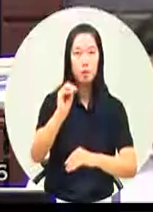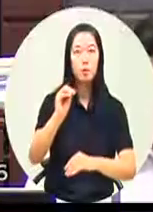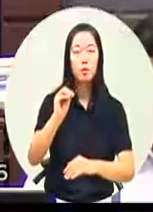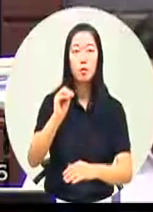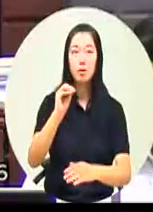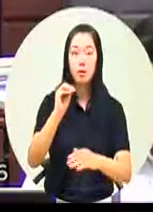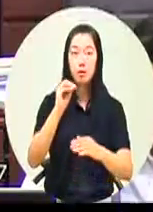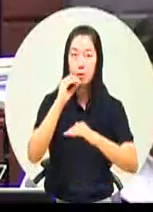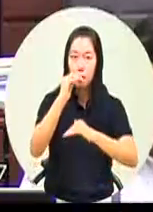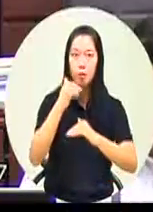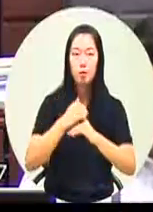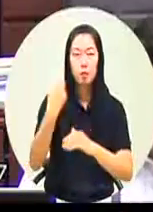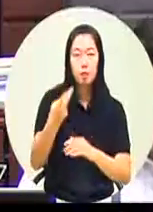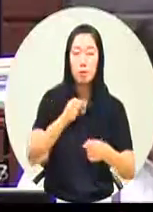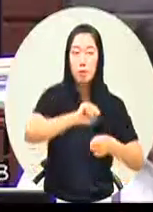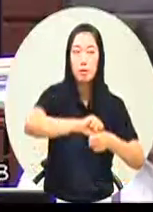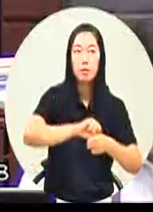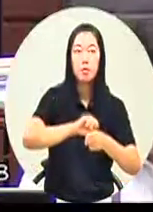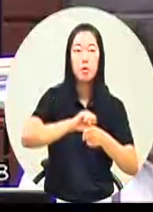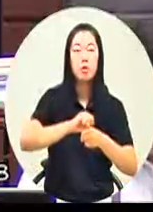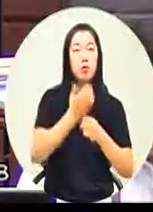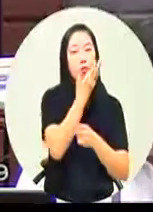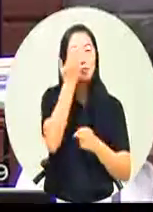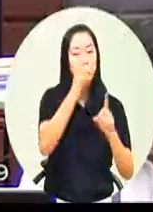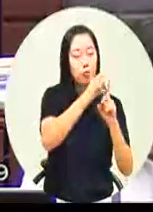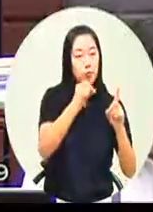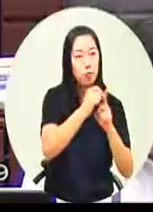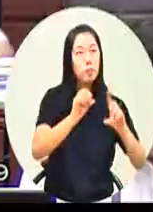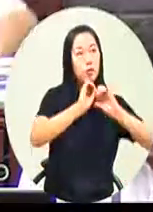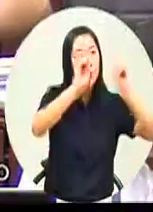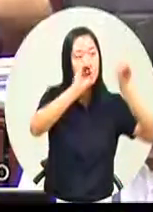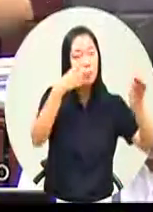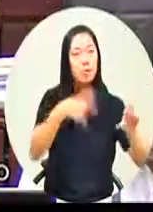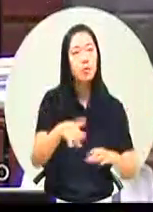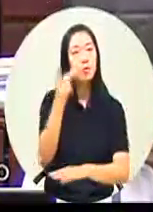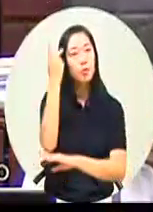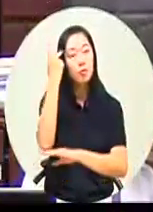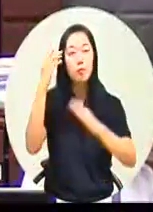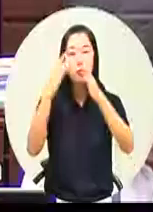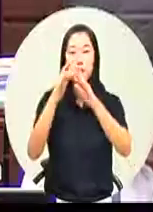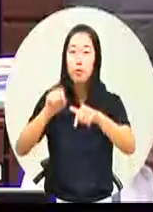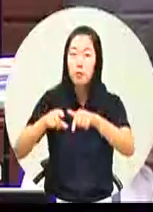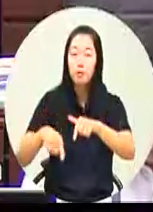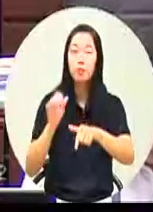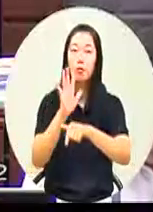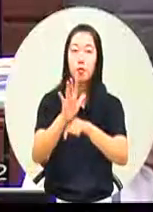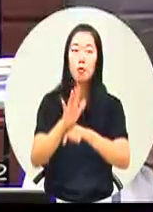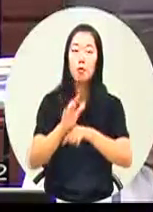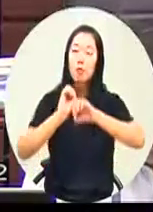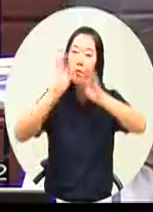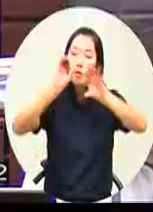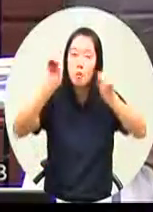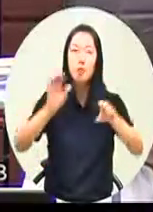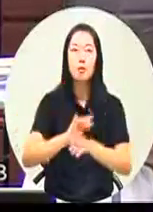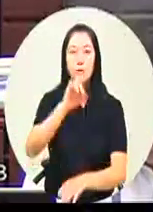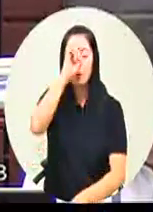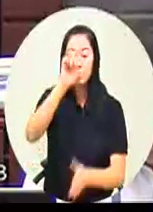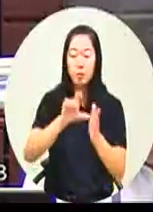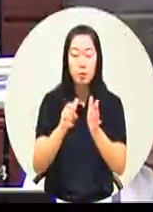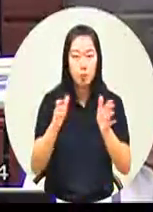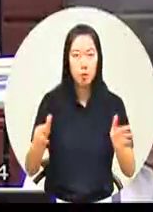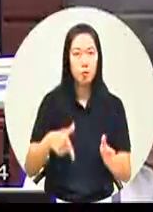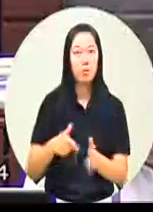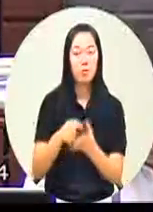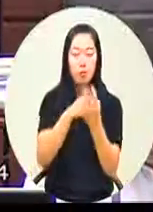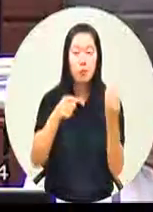还加上旅行业者的行销跟饭店业者的行销，所以我们也希望说这个时间因为它是限量的，